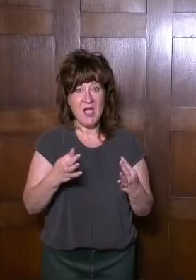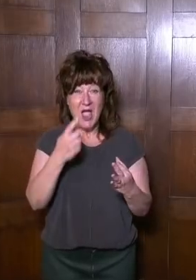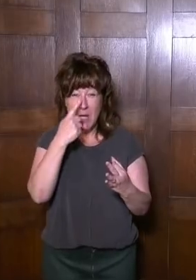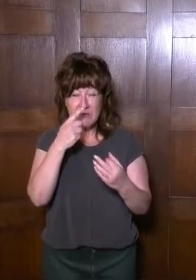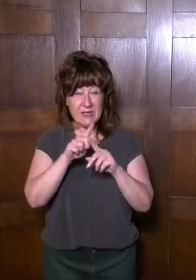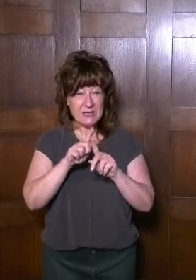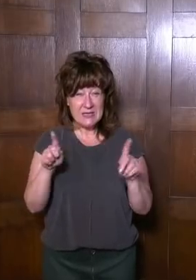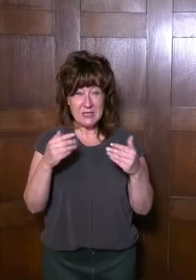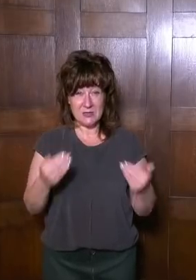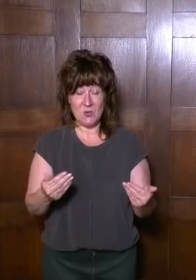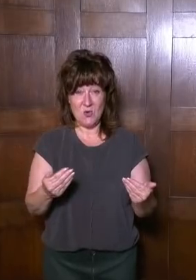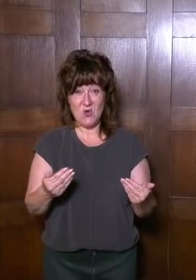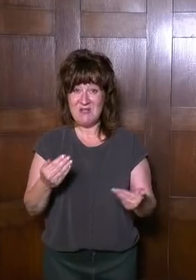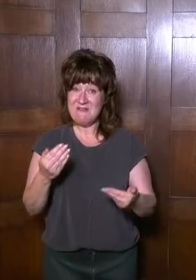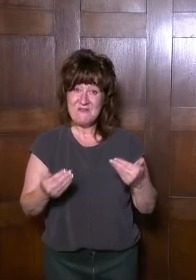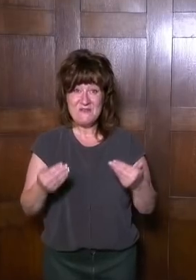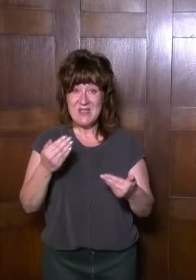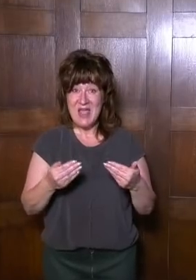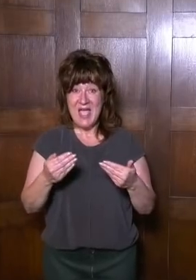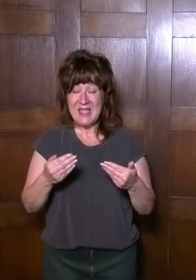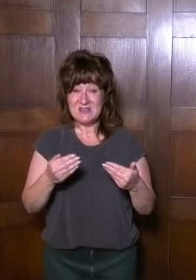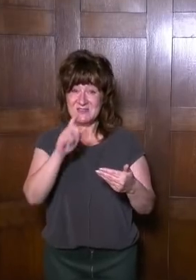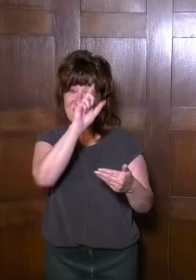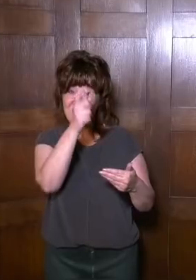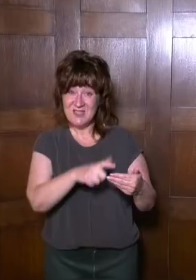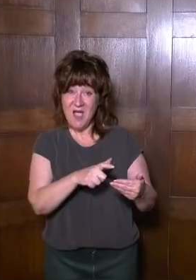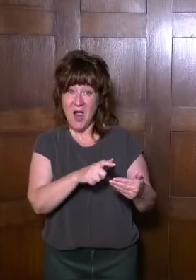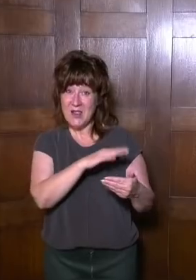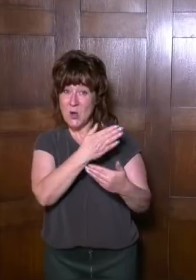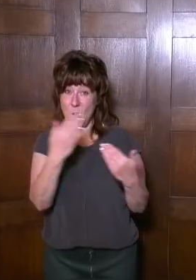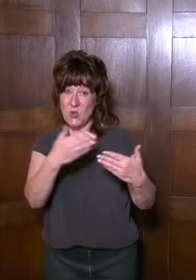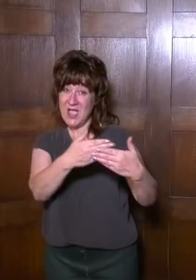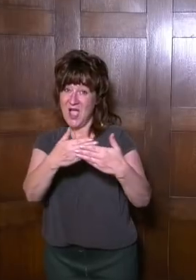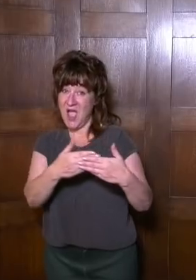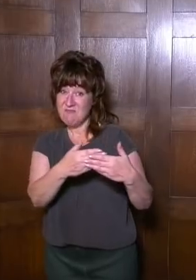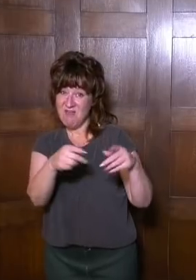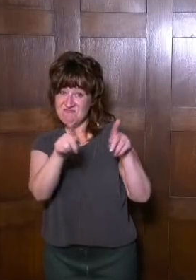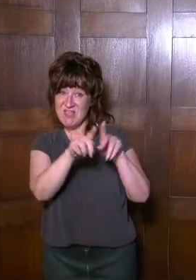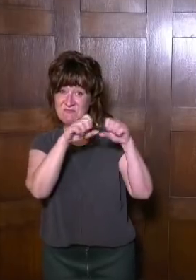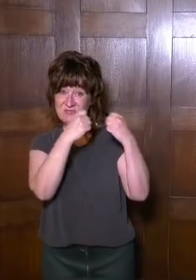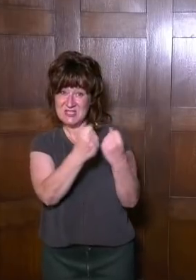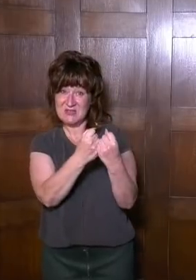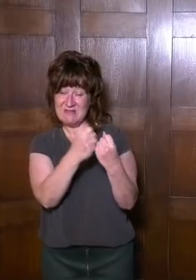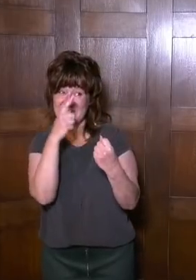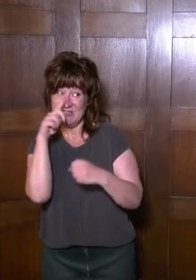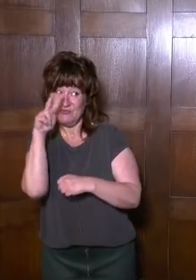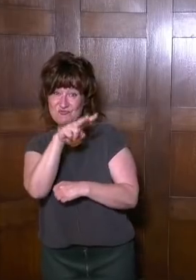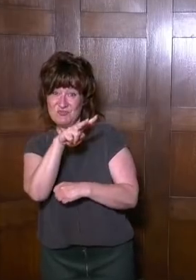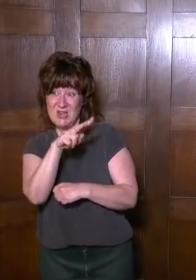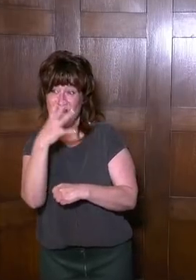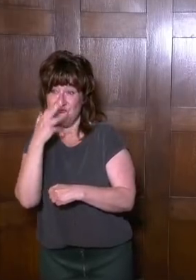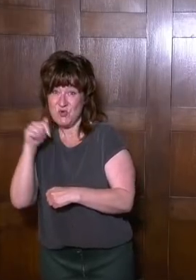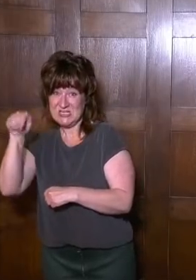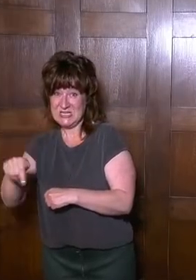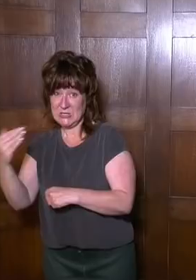getan hätten, dann hätten wir vielleicht Situationen wie in Italien oder jetzt in Amerika. Und das wünsche ich niemandem, wer sich das mal ansieht, was dort für Situationen